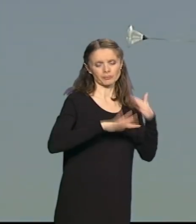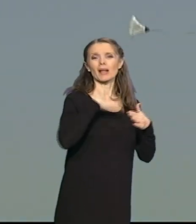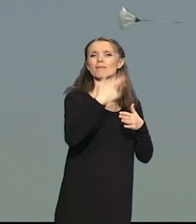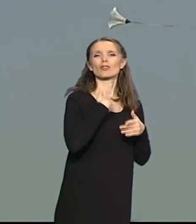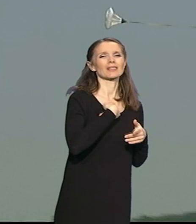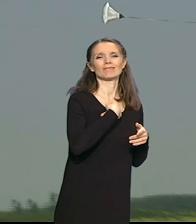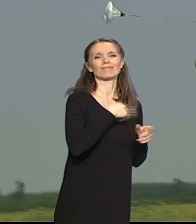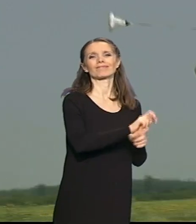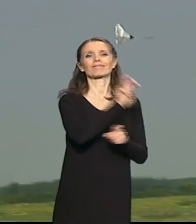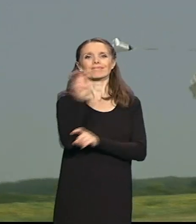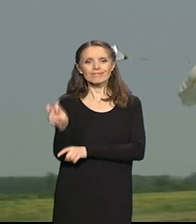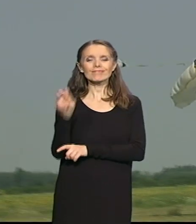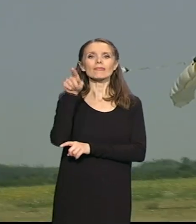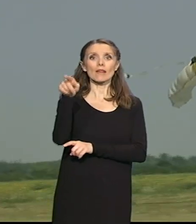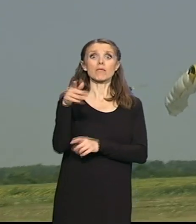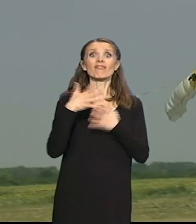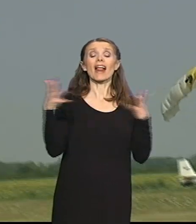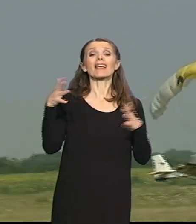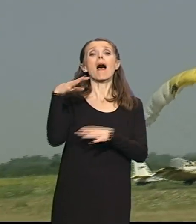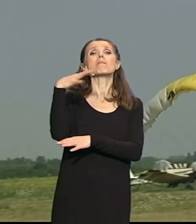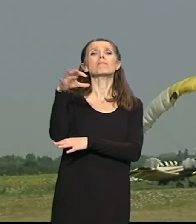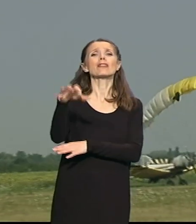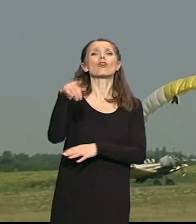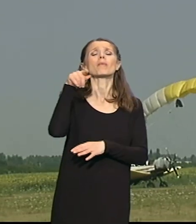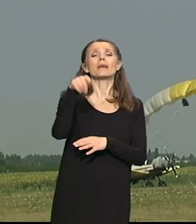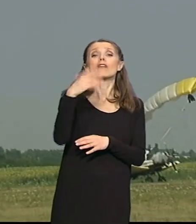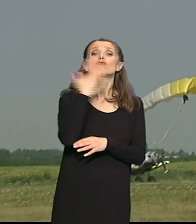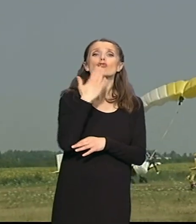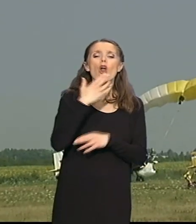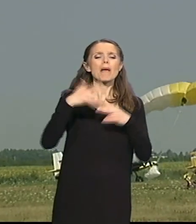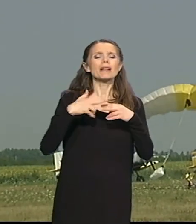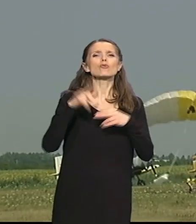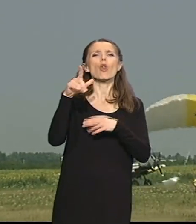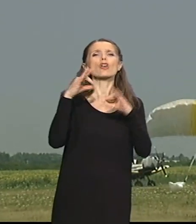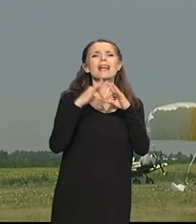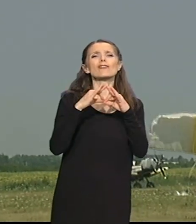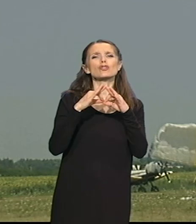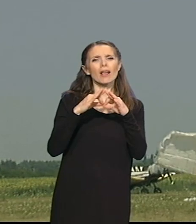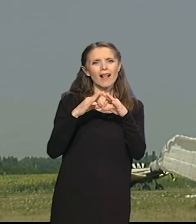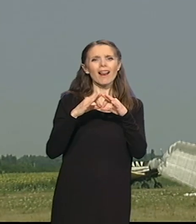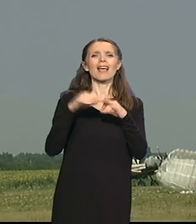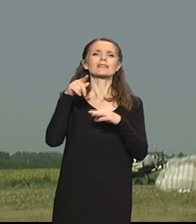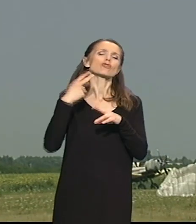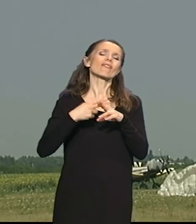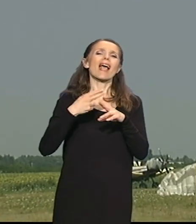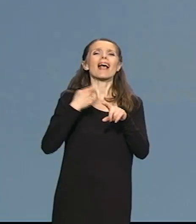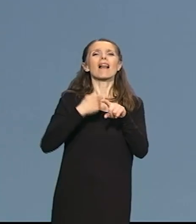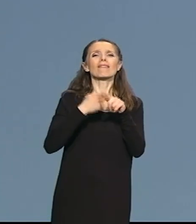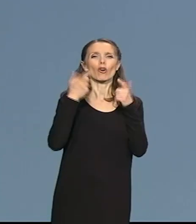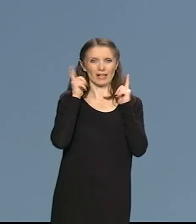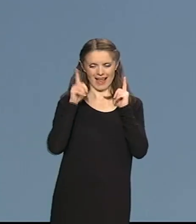jednu padobransku školu veliku koja je bila pored Los Angelesa u Mojave pustinji, to zove California City, se zove to